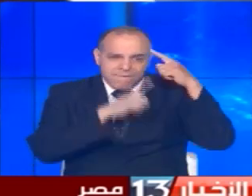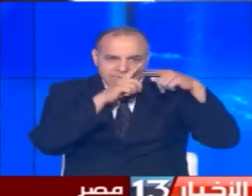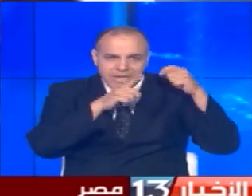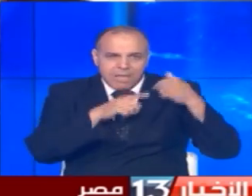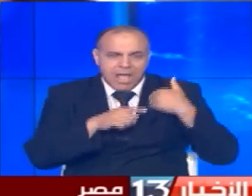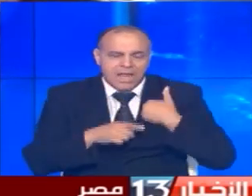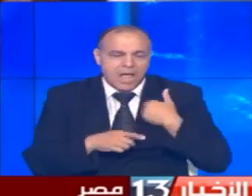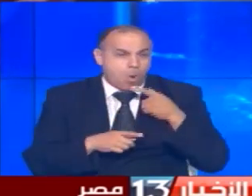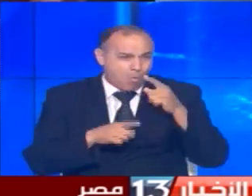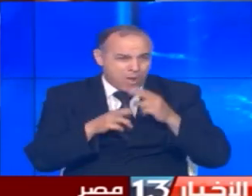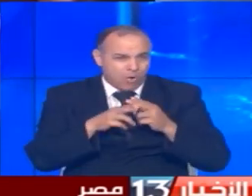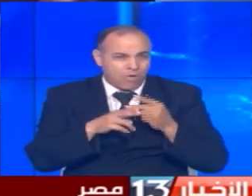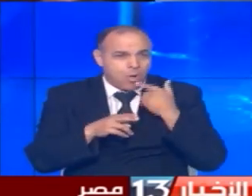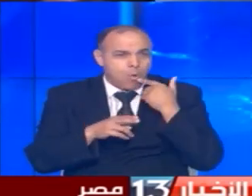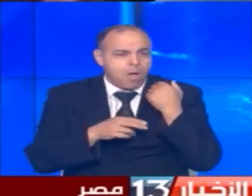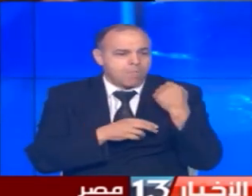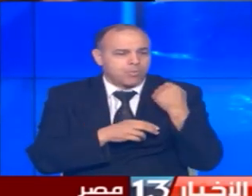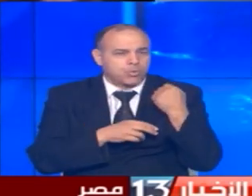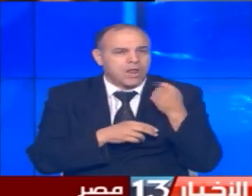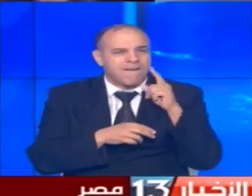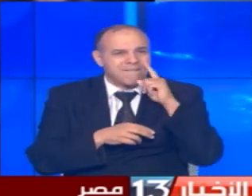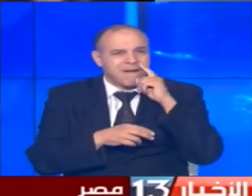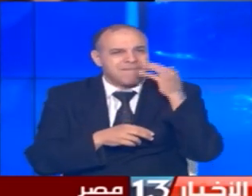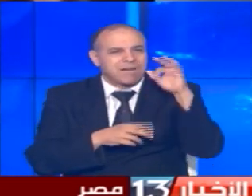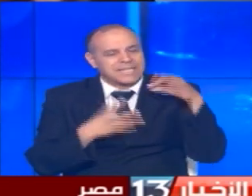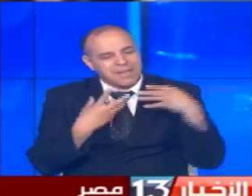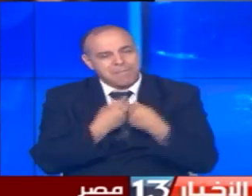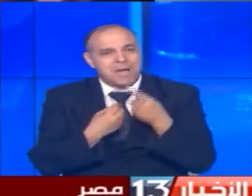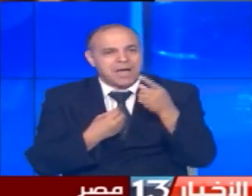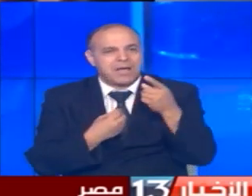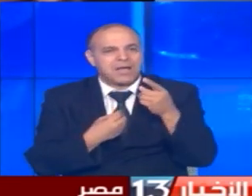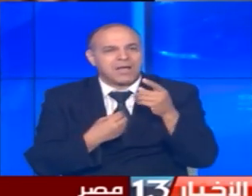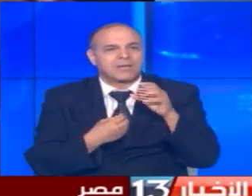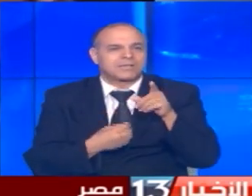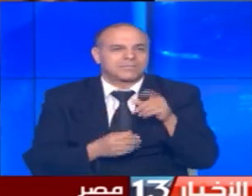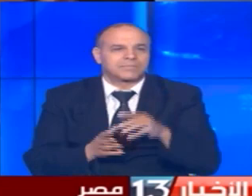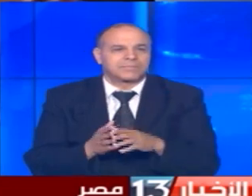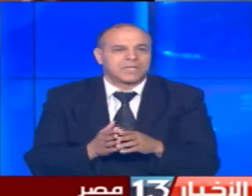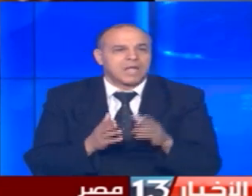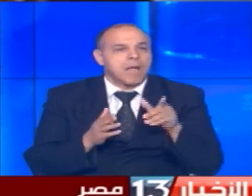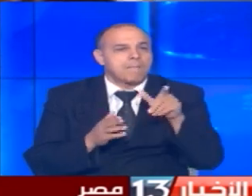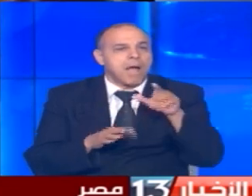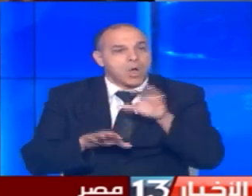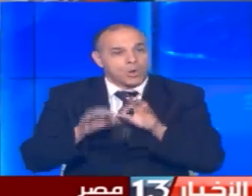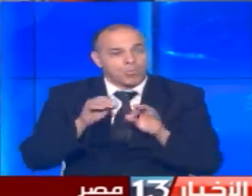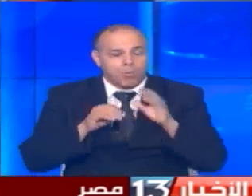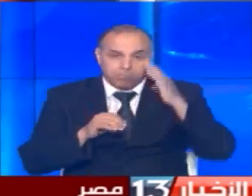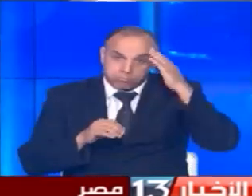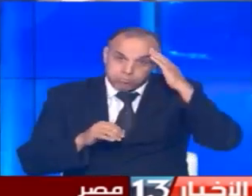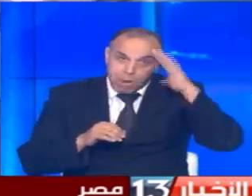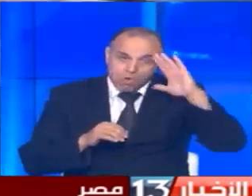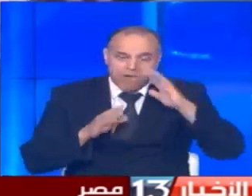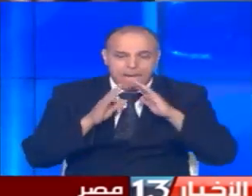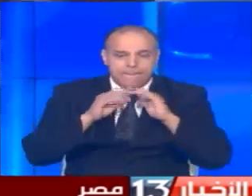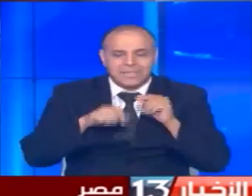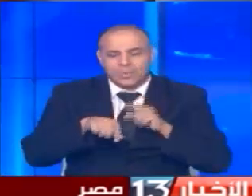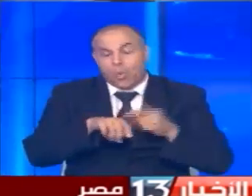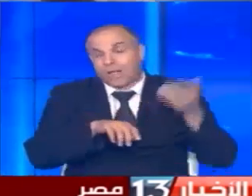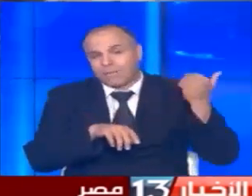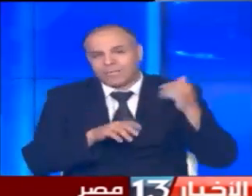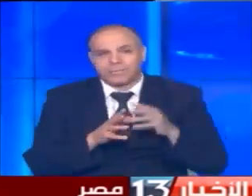الشرق الذي قامت ببطولته الممثلة الفرنسية كلود جوداغ مع نخبة من نجوم السينما المصرية في ذلك